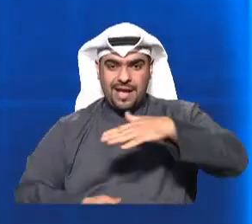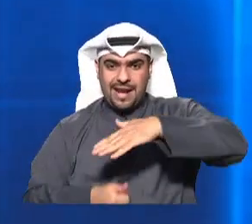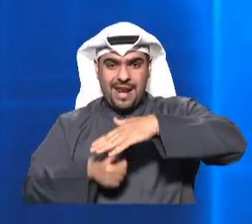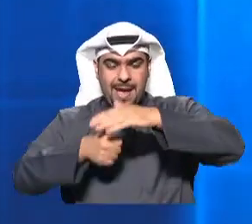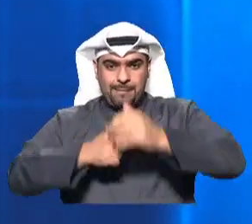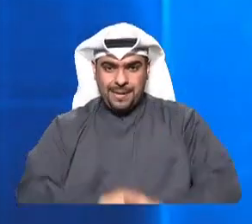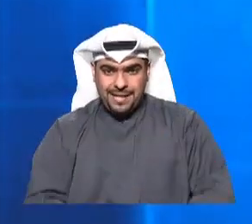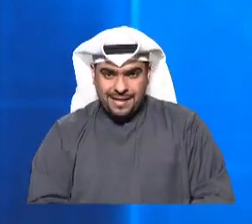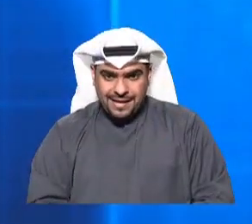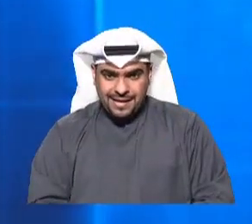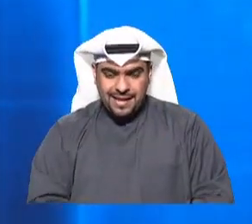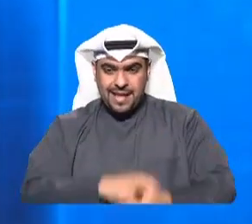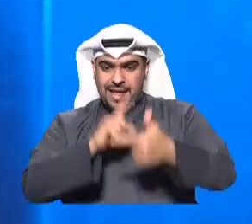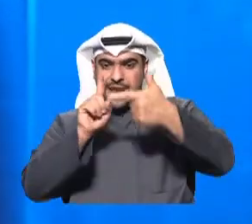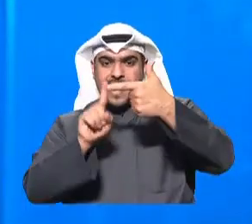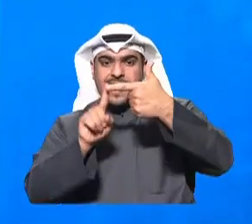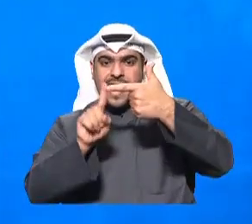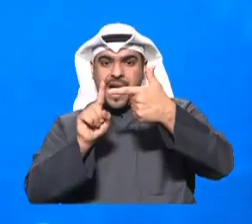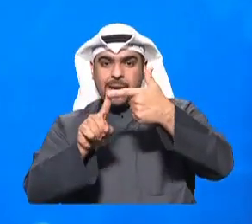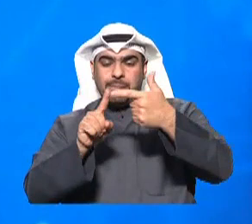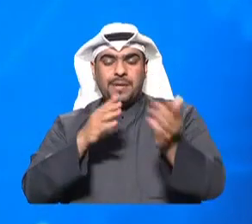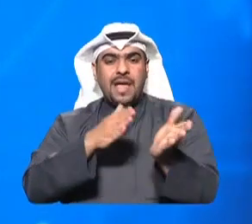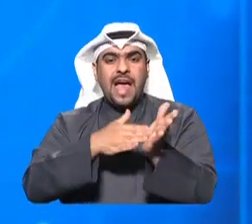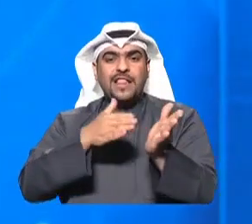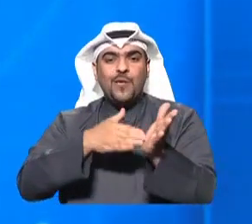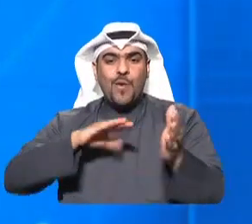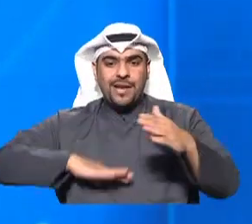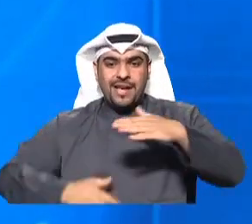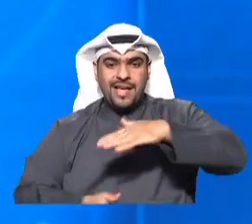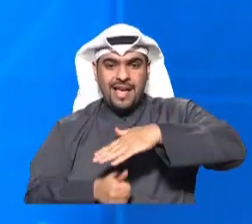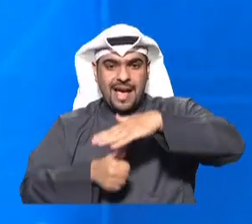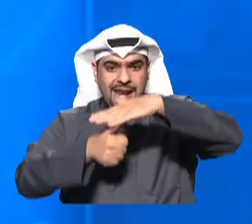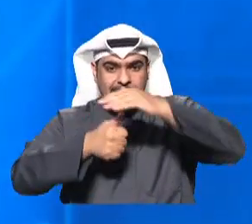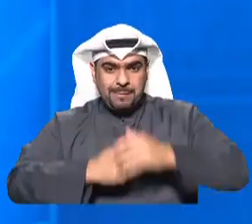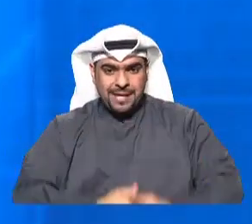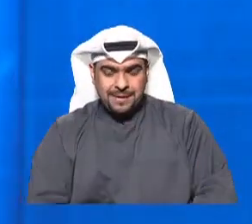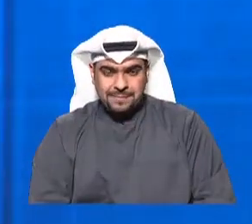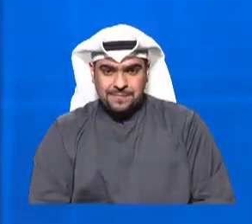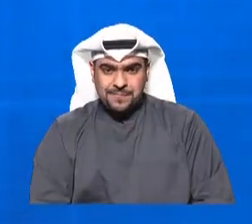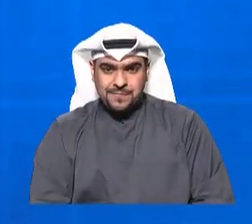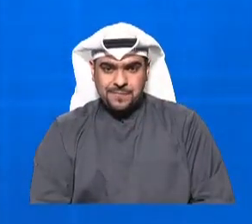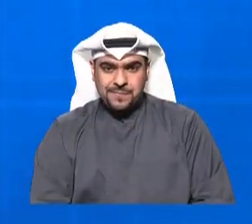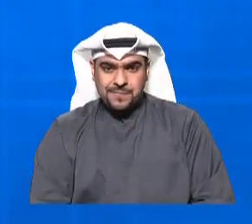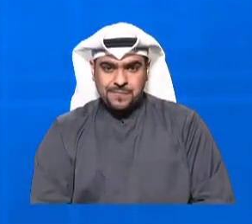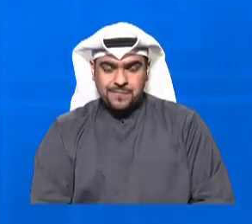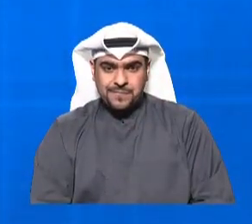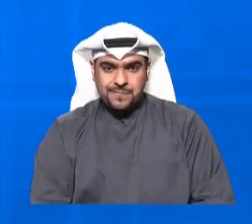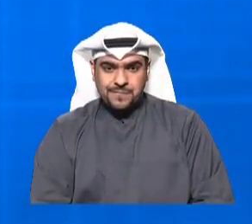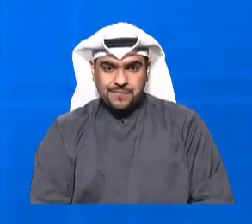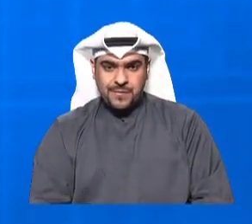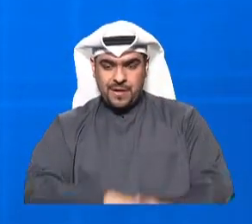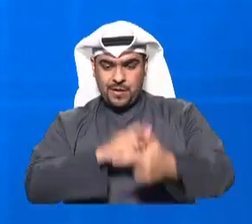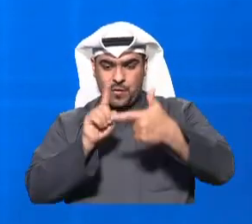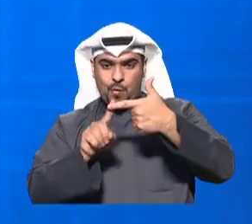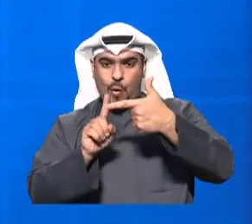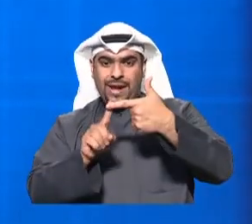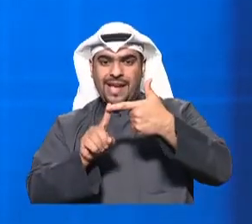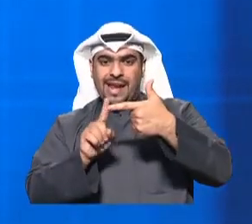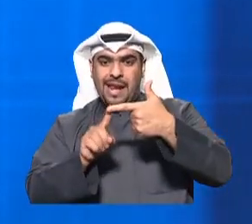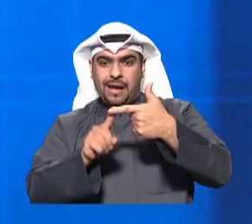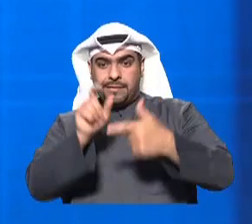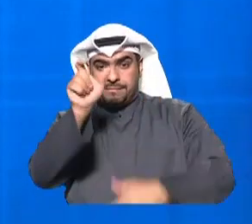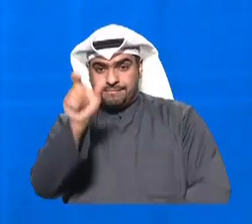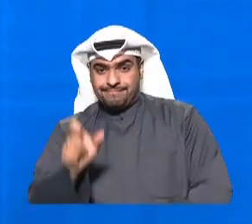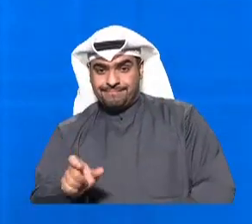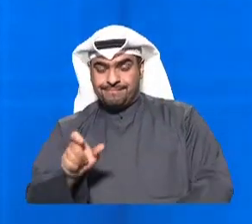الصباح، ونائب وزير شؤون الديوان الأميري الشيخ محمد عبد الله المبارك الصباح، ووكيل الديوان الأميري